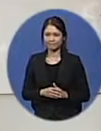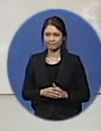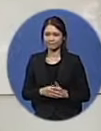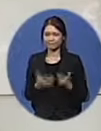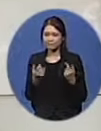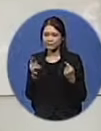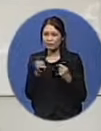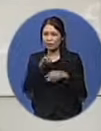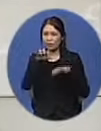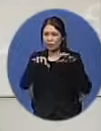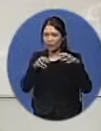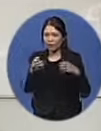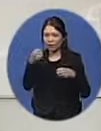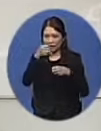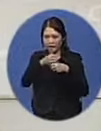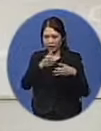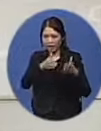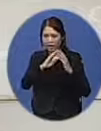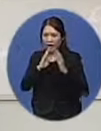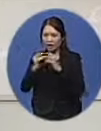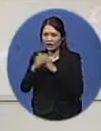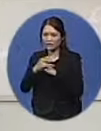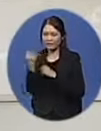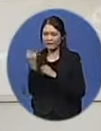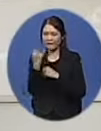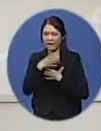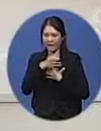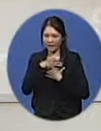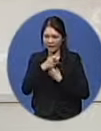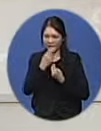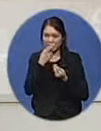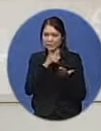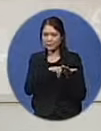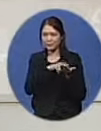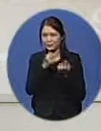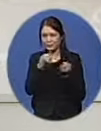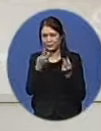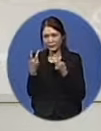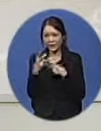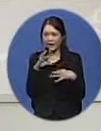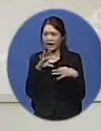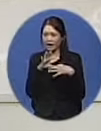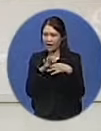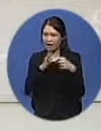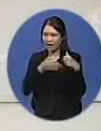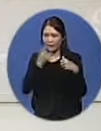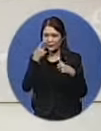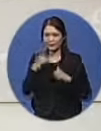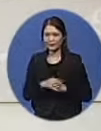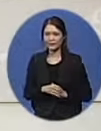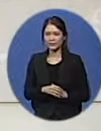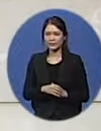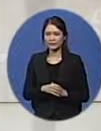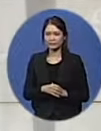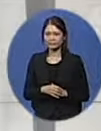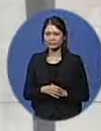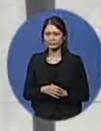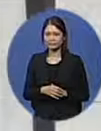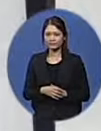이럴 땐 곳곳에 설치된 여성 안심 택배를 이용해 보는 건 어떨까요?